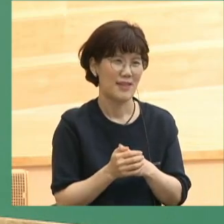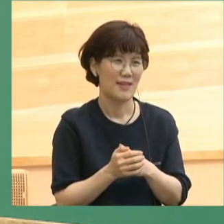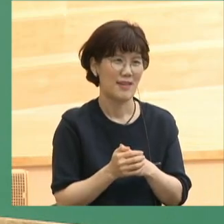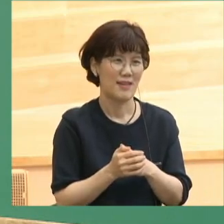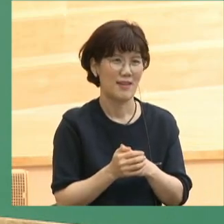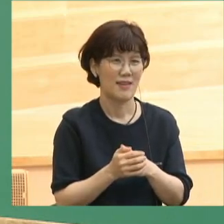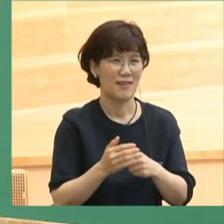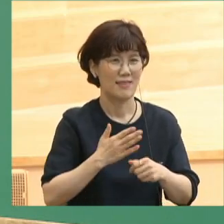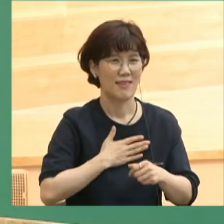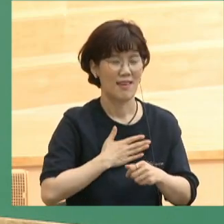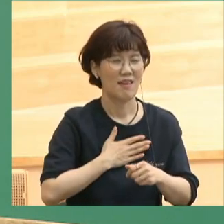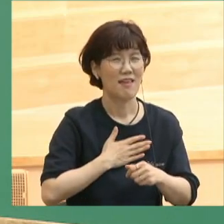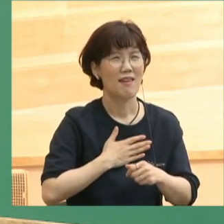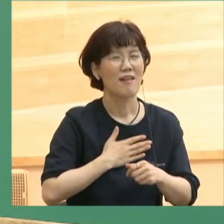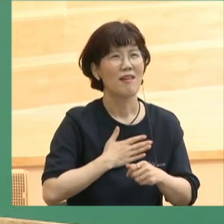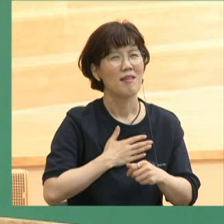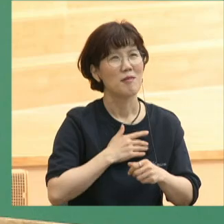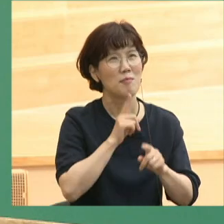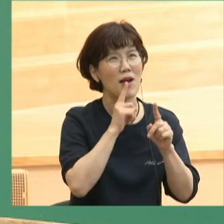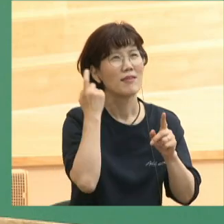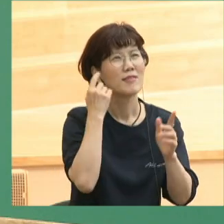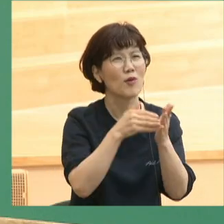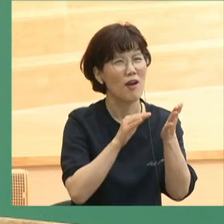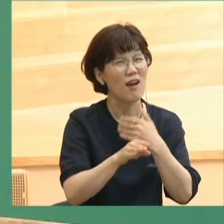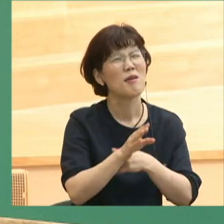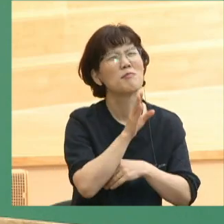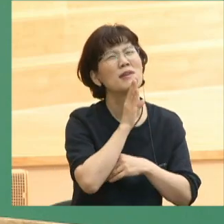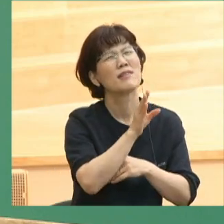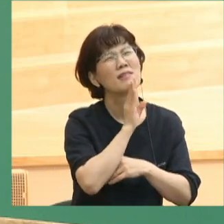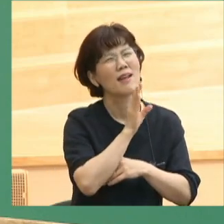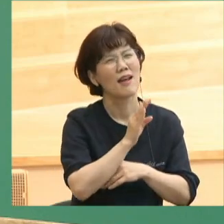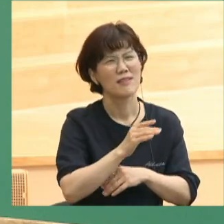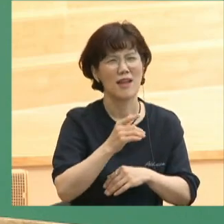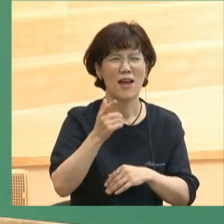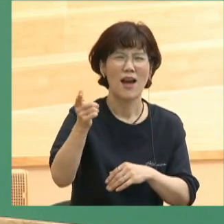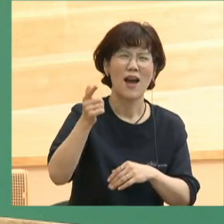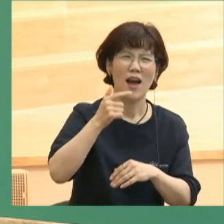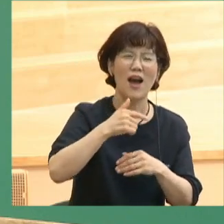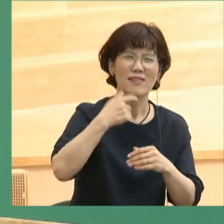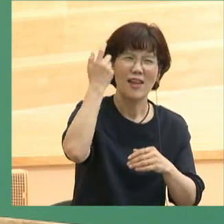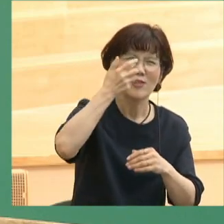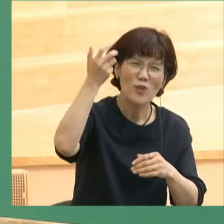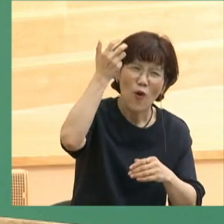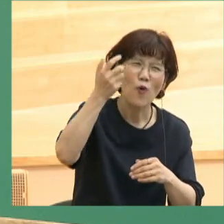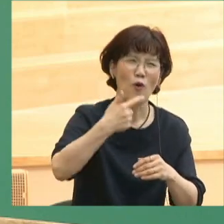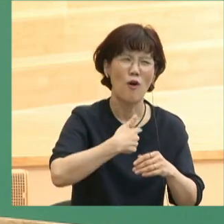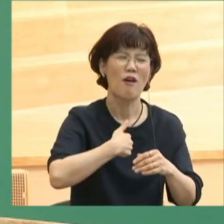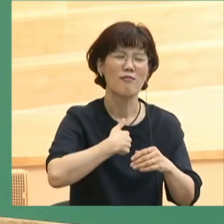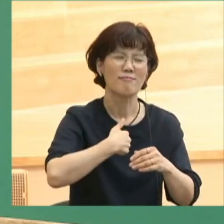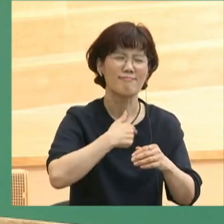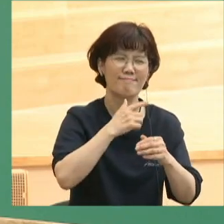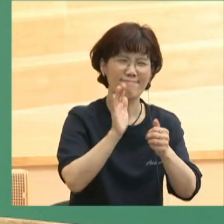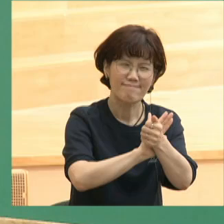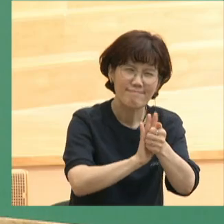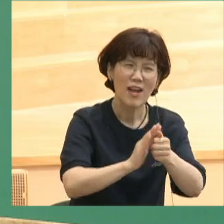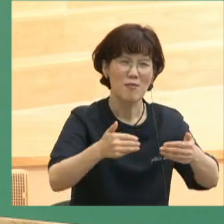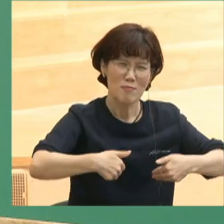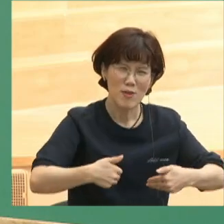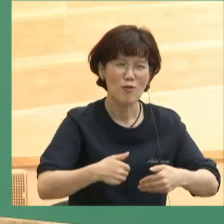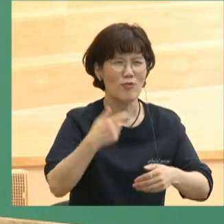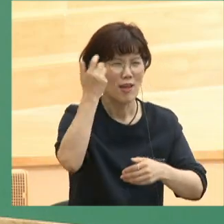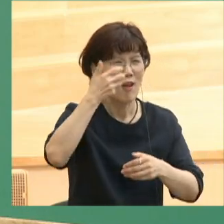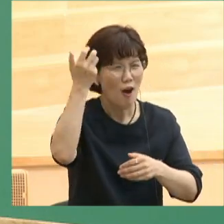제 얘기를 듣고, 맞아, 나는 목사님과 함께 말씀의 사역자지, 영혼들을 돌아봐야 되지, 맞아, 내가 뭐 하고 있었나,